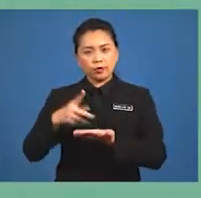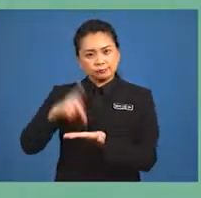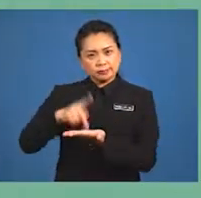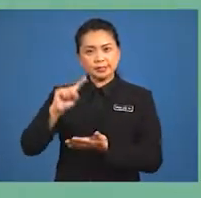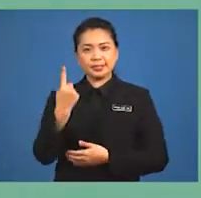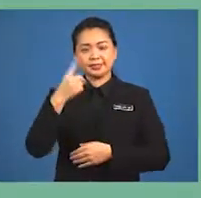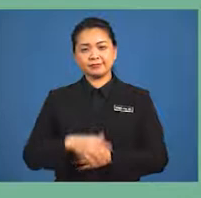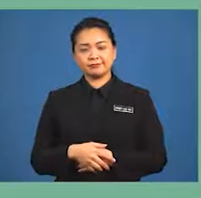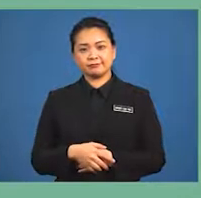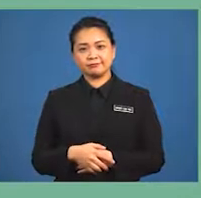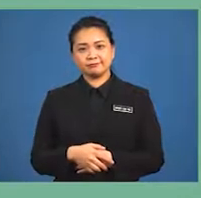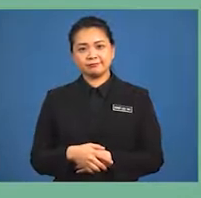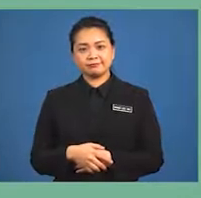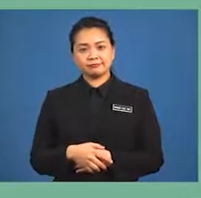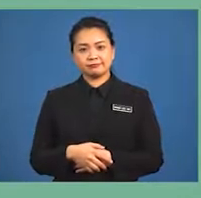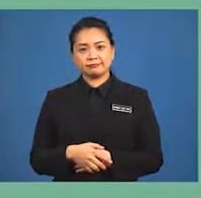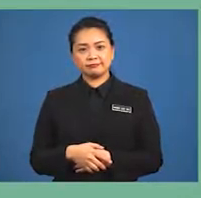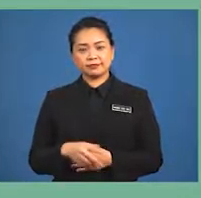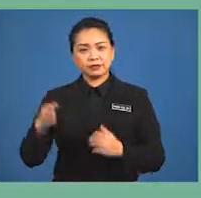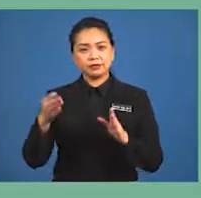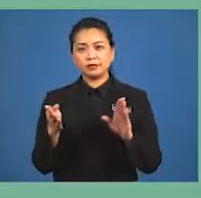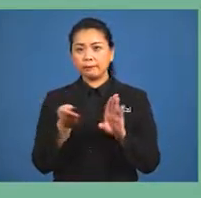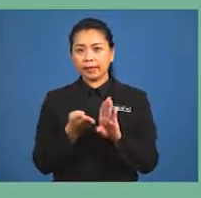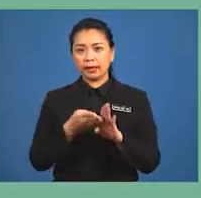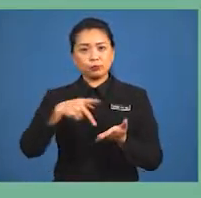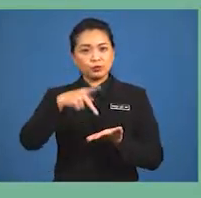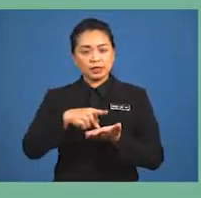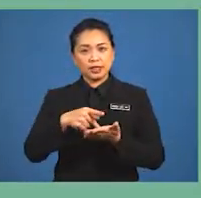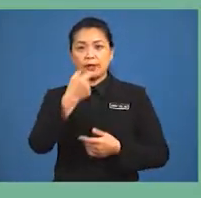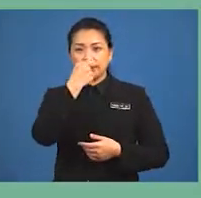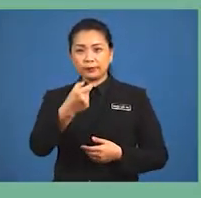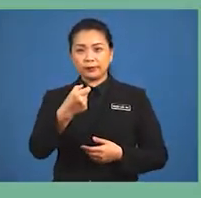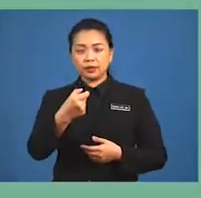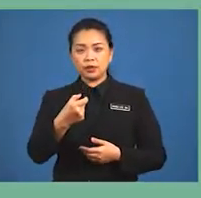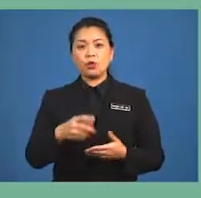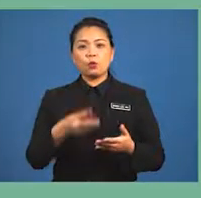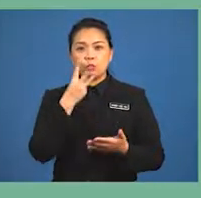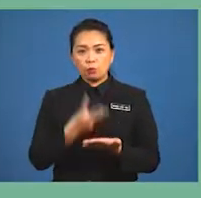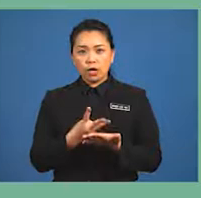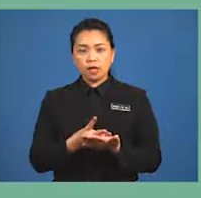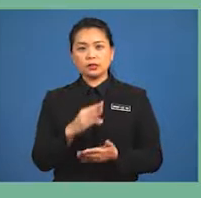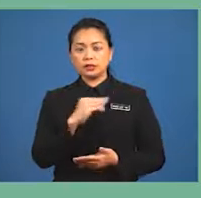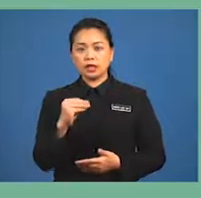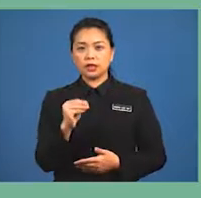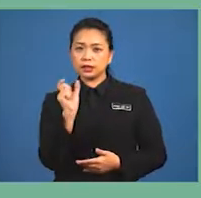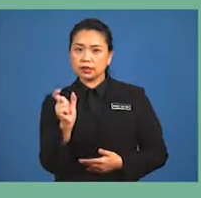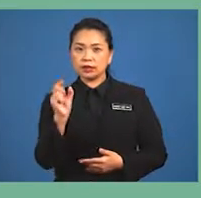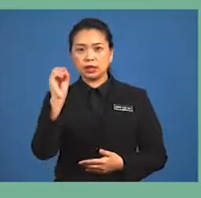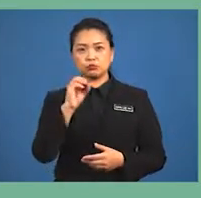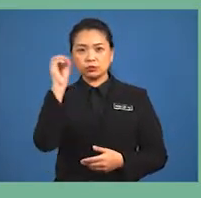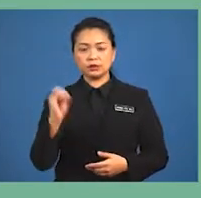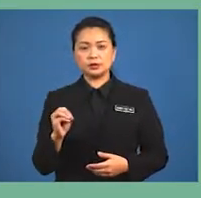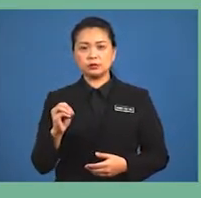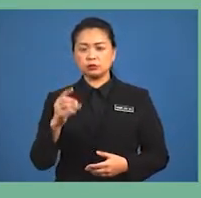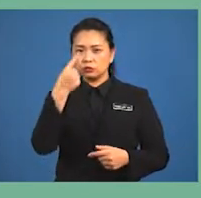sahaja, iaitu langkah Bank Pusat dalam mempengaruhi penawaran wang dan kadar bunga bagi mengatasi